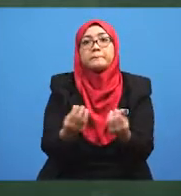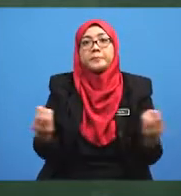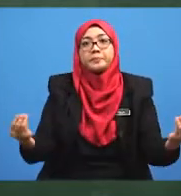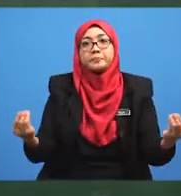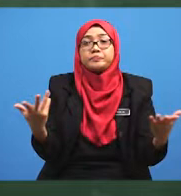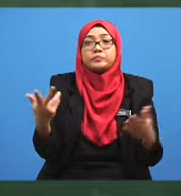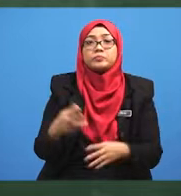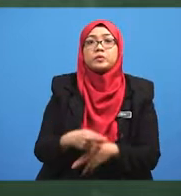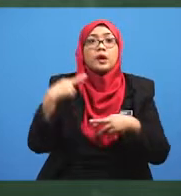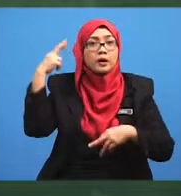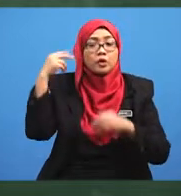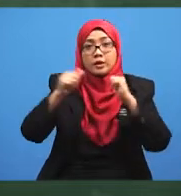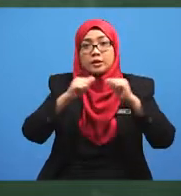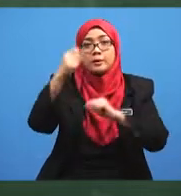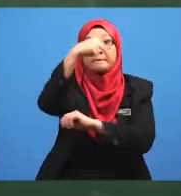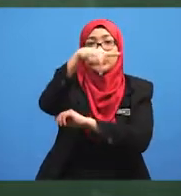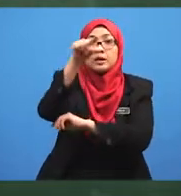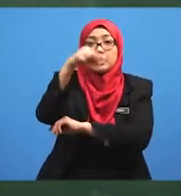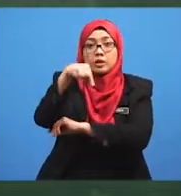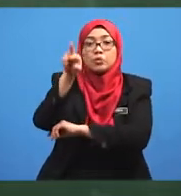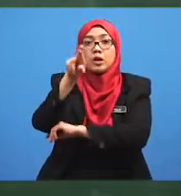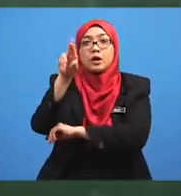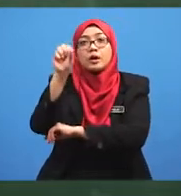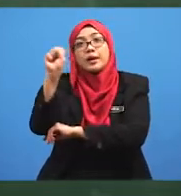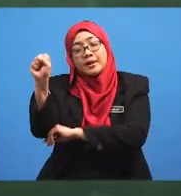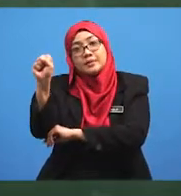Radioaktif P, Q, R atau S?